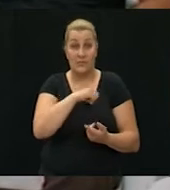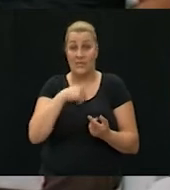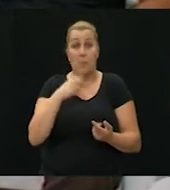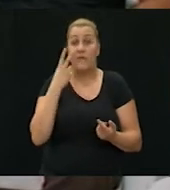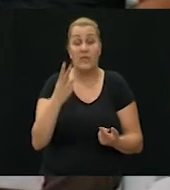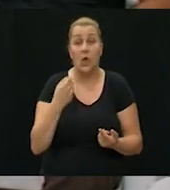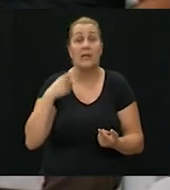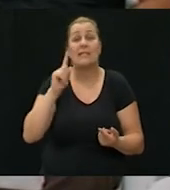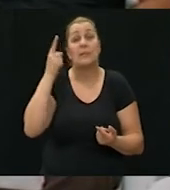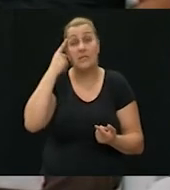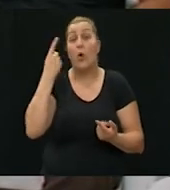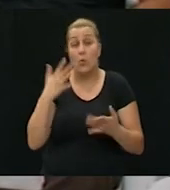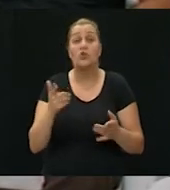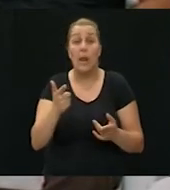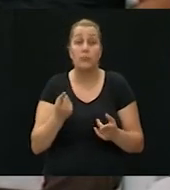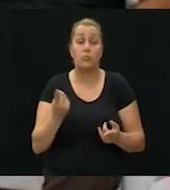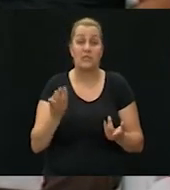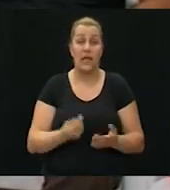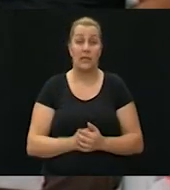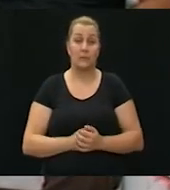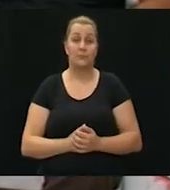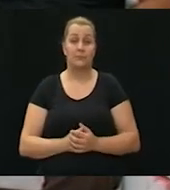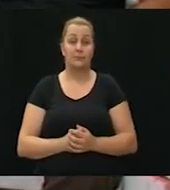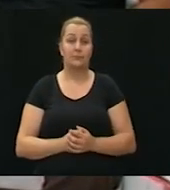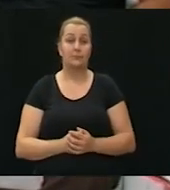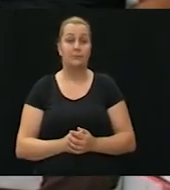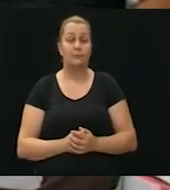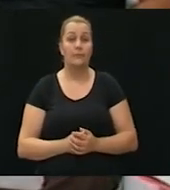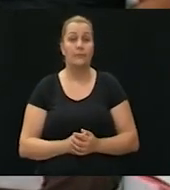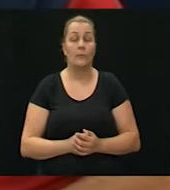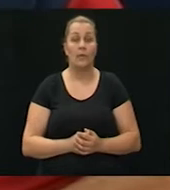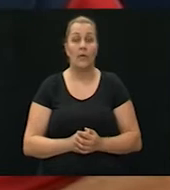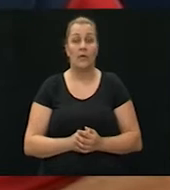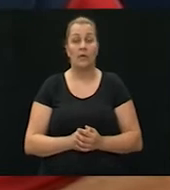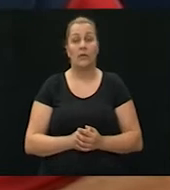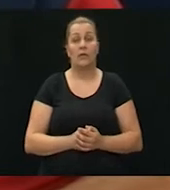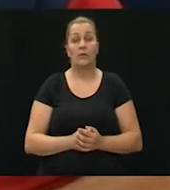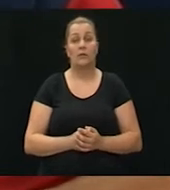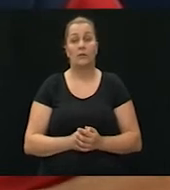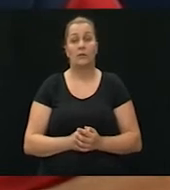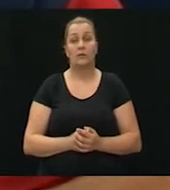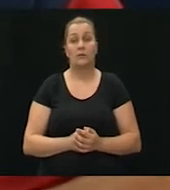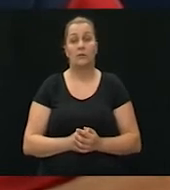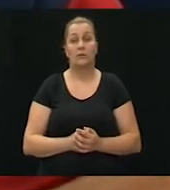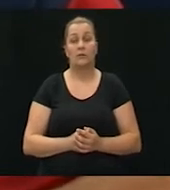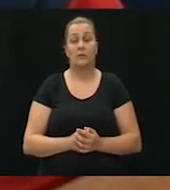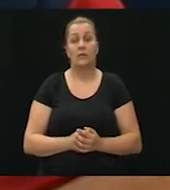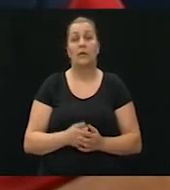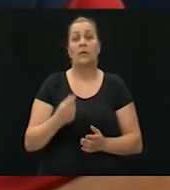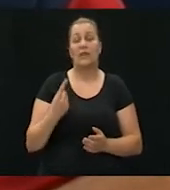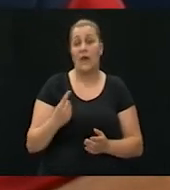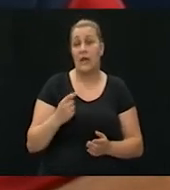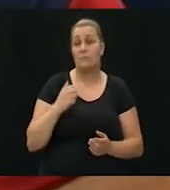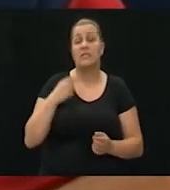ne, uopće nisam zna da li može pucati, da li je ovi... Da, Ivane, samo da možemo, ajmo reći tako, da skrenemo sa